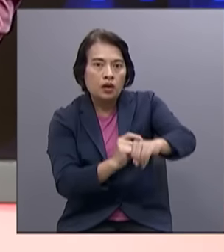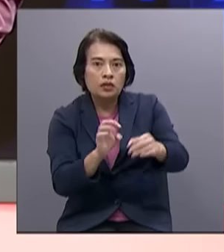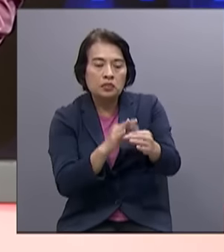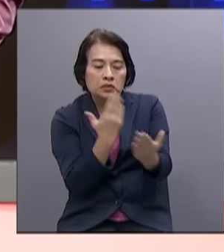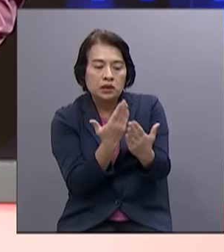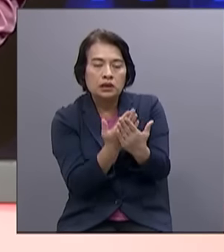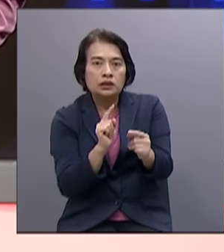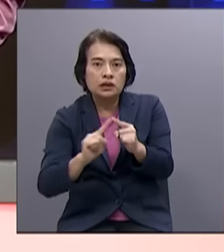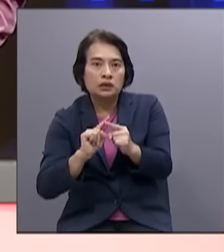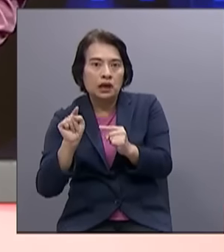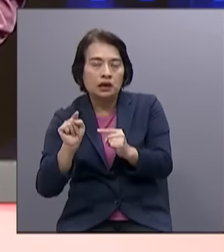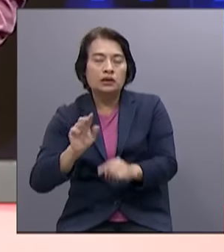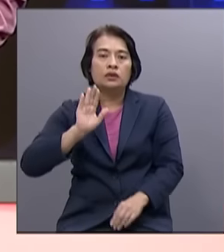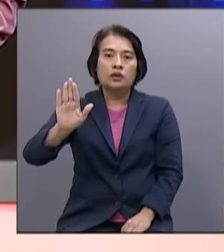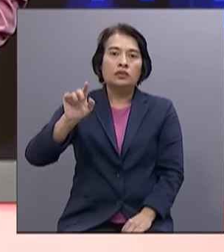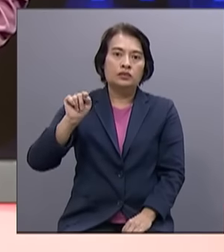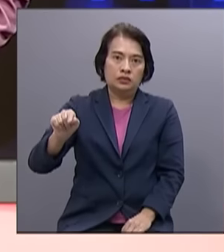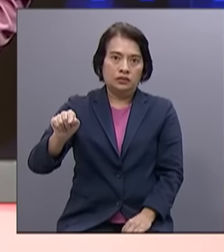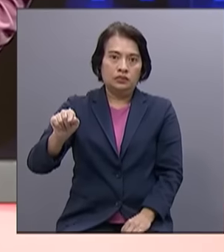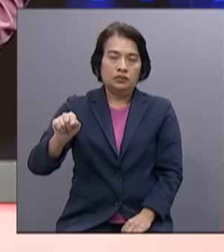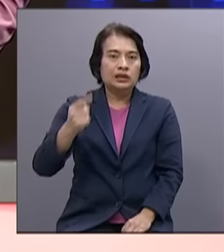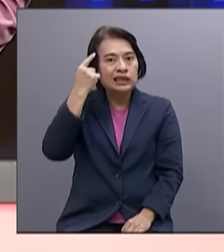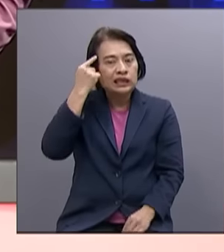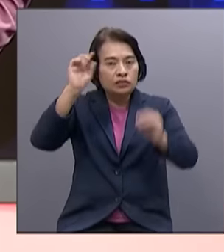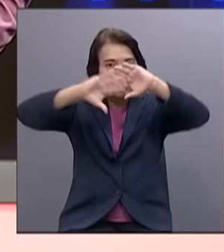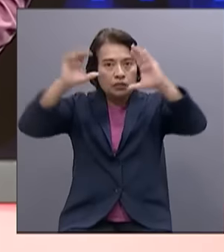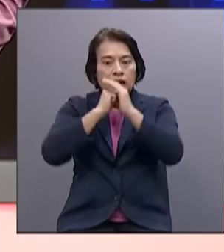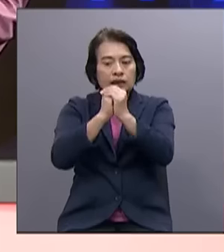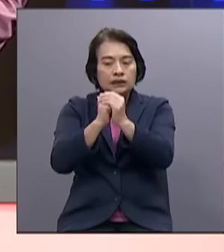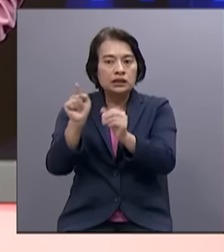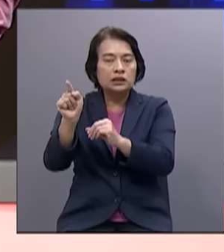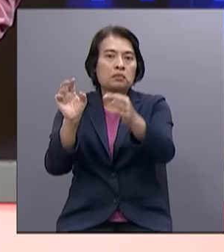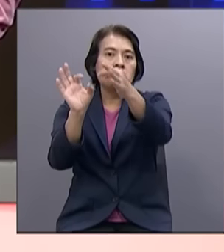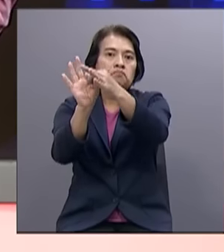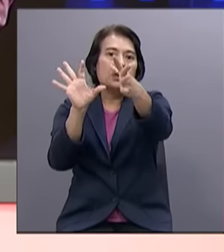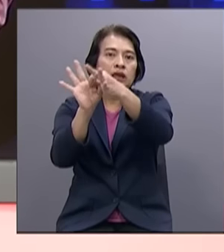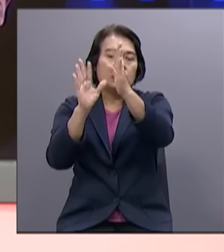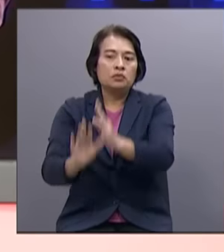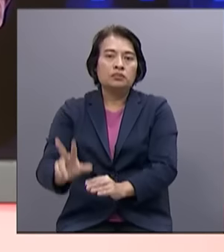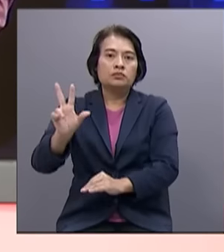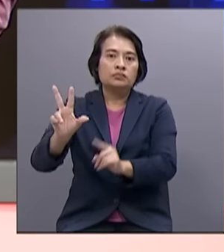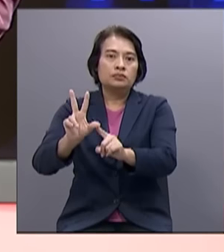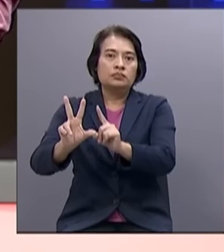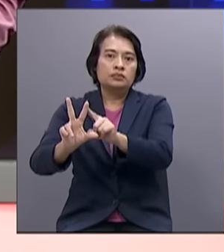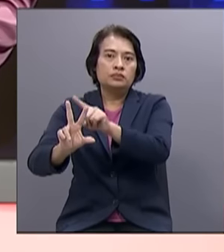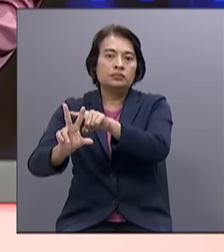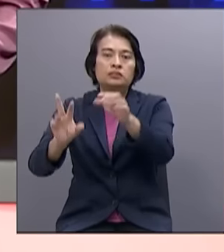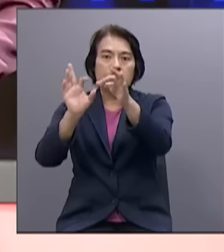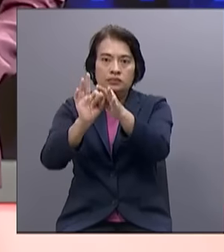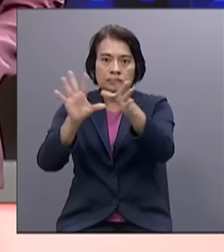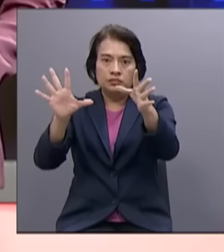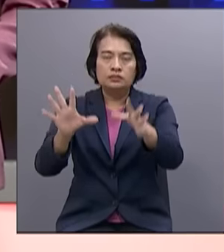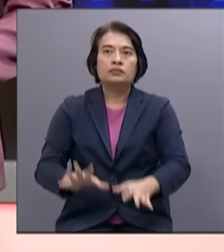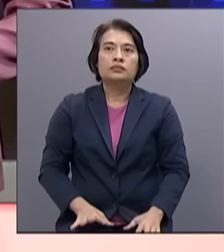และทรัพย์สินนะคะและคิดว่ารัฐบาลจีนไม่น่าจะมีส่วนเกี่ยวข้องกับอัชญากรรมในครั้งนี้ค่ะคุณพรวดีคุณ